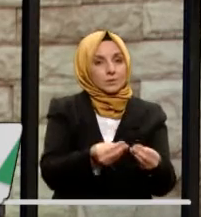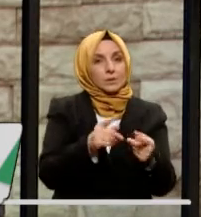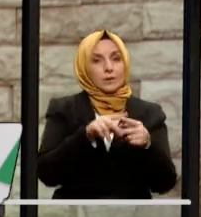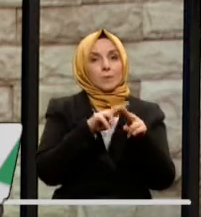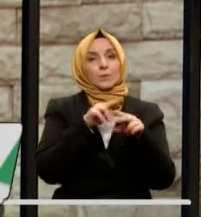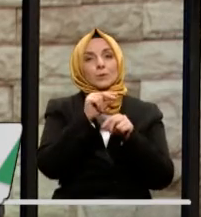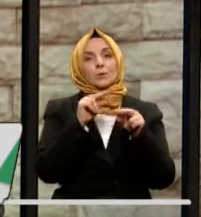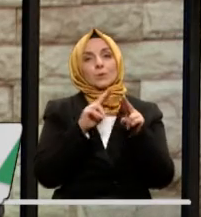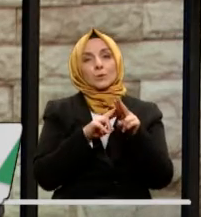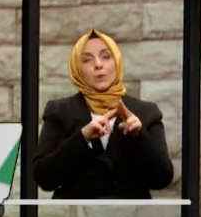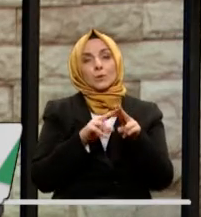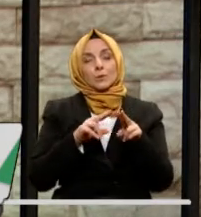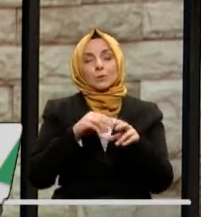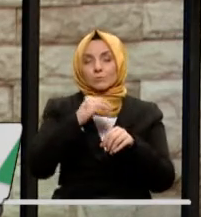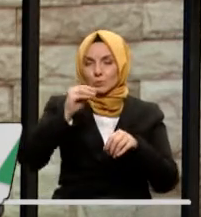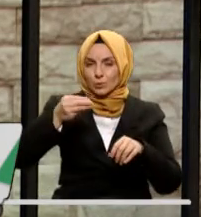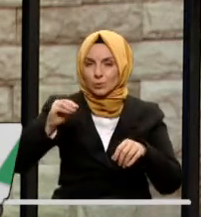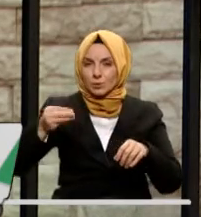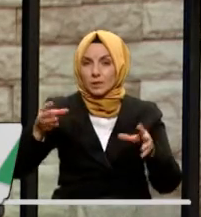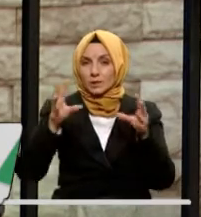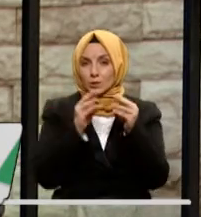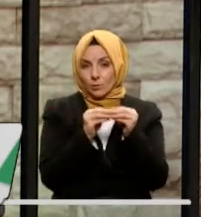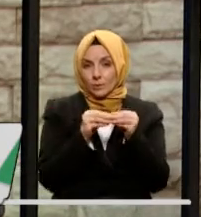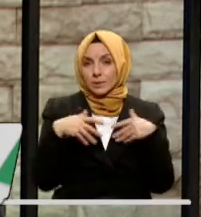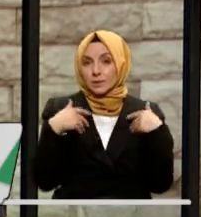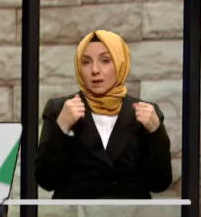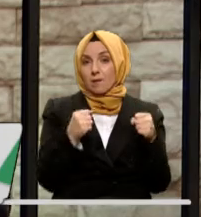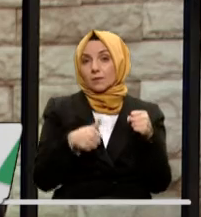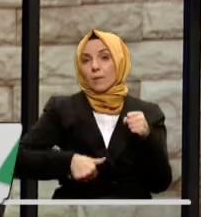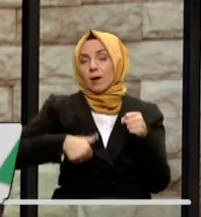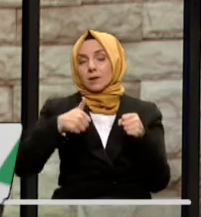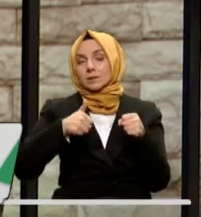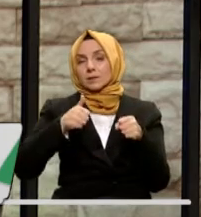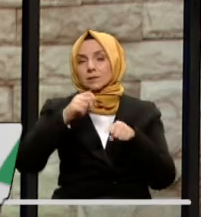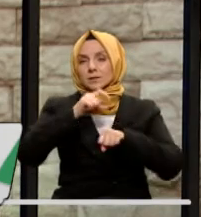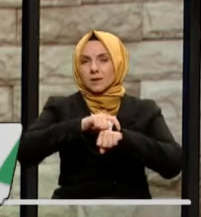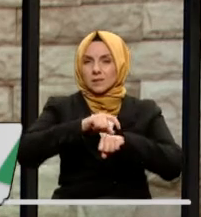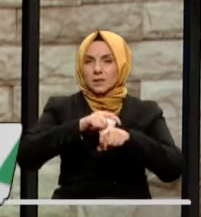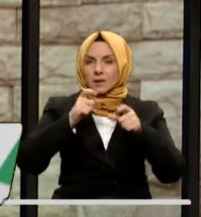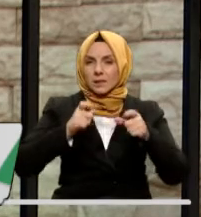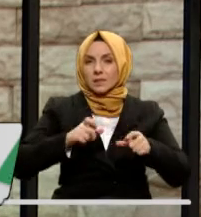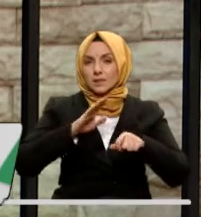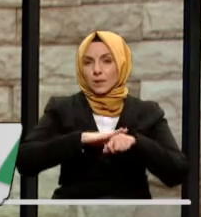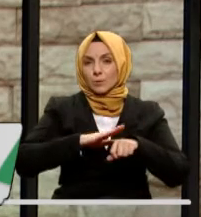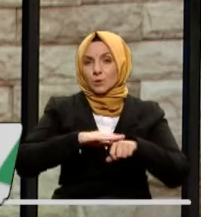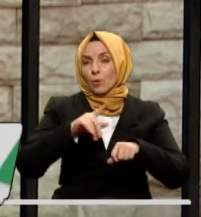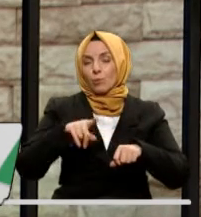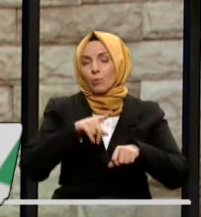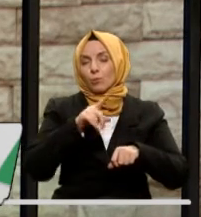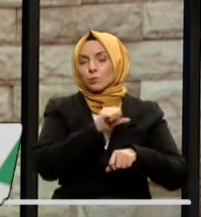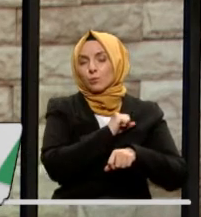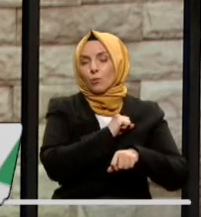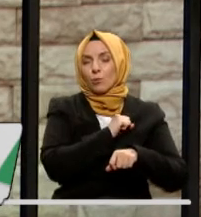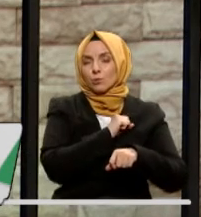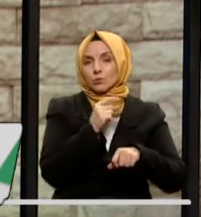işleminde Bakanlığın Hastanesi sağlık bakanlığımızın hastanelerde yapılıyor kök hücre toplama işi de çok Korkulacak bir şey